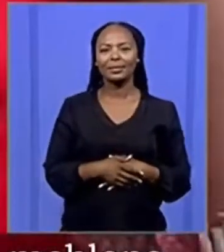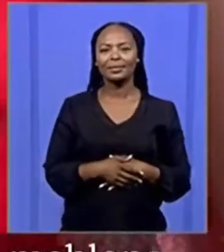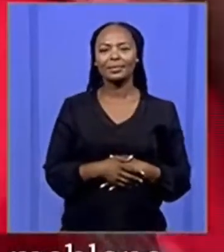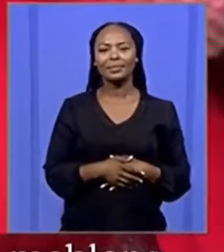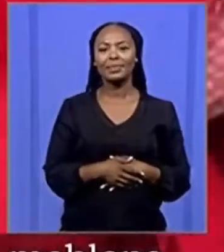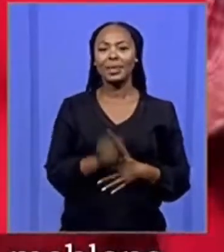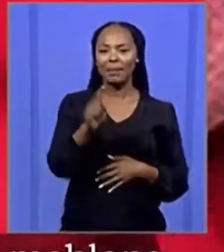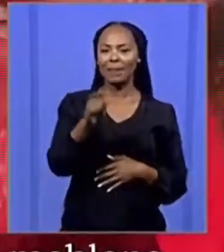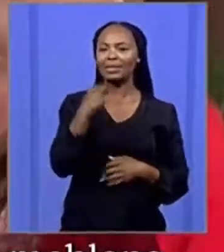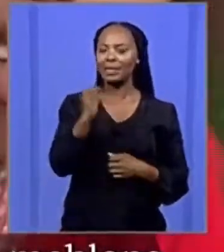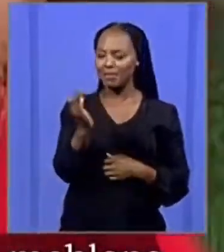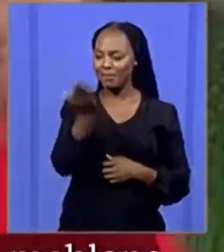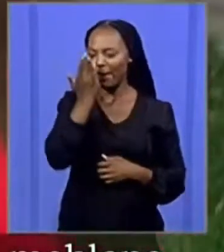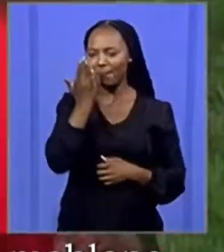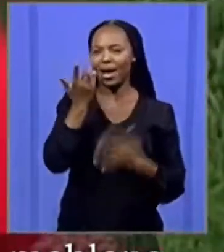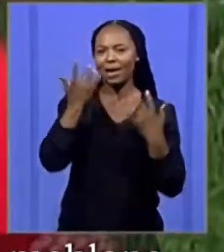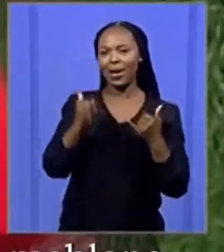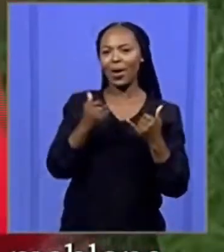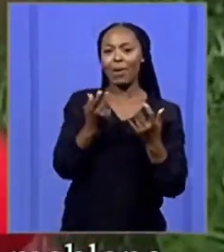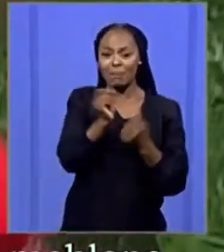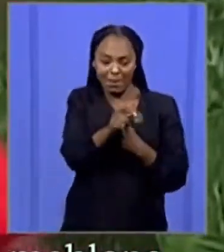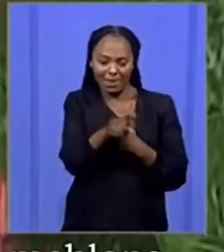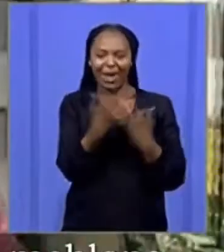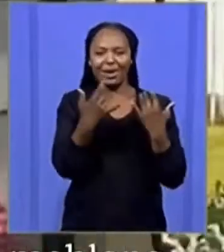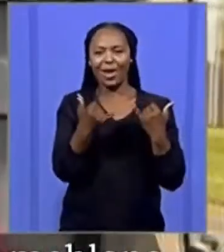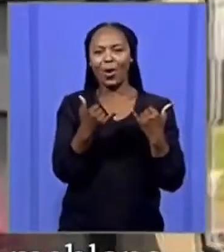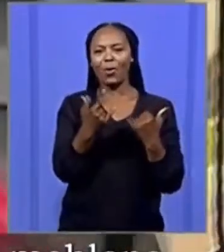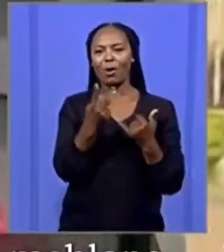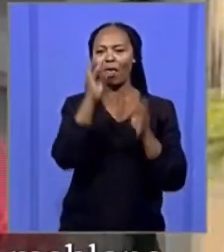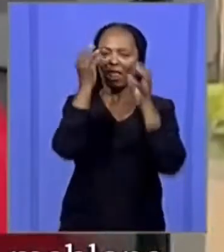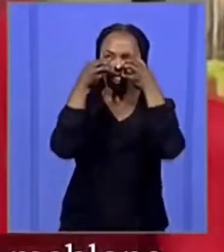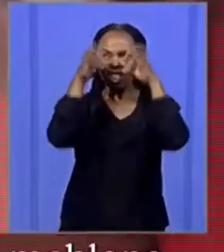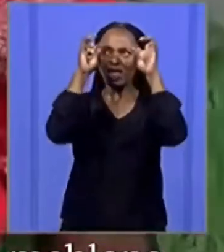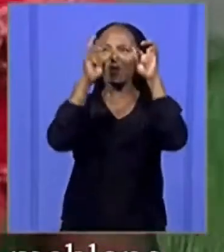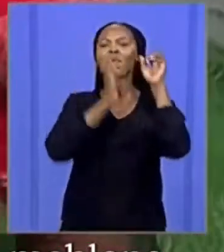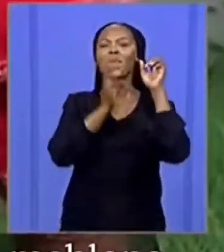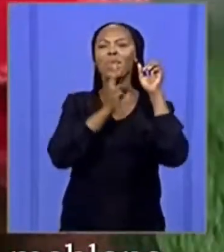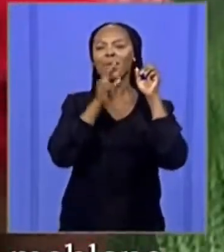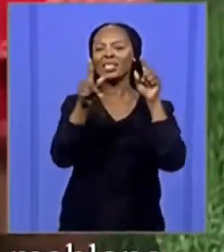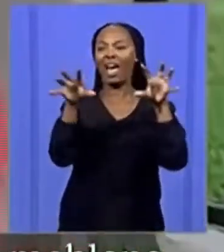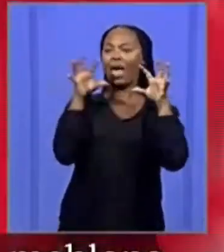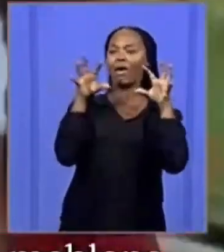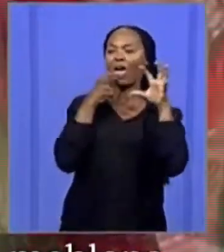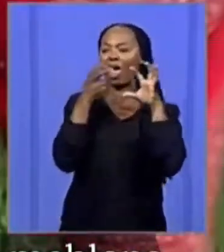kere kere papara ke bona ntoši ke tshwere toši ntšitše matlho a matala kere ha ire